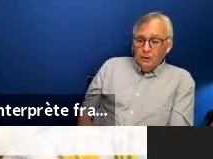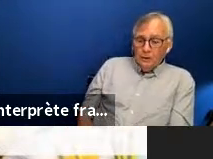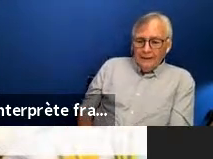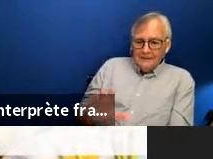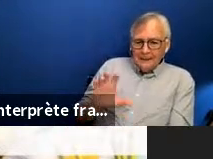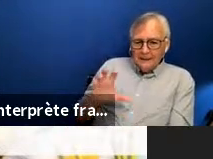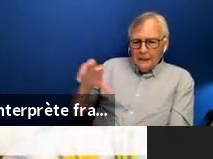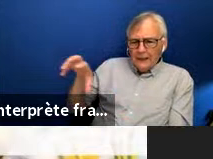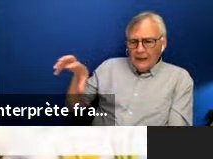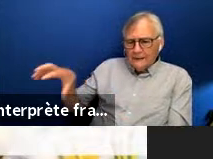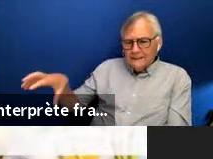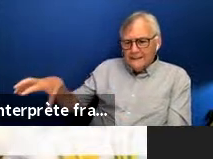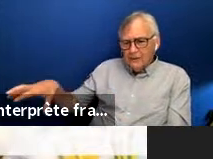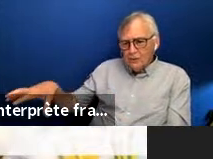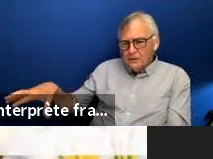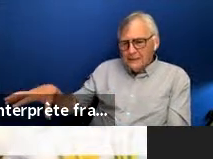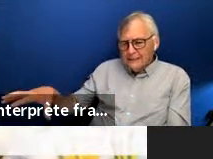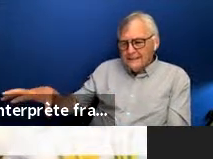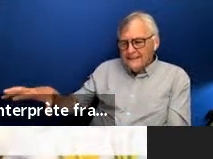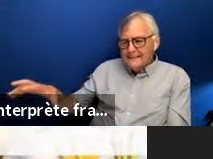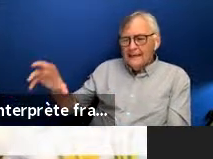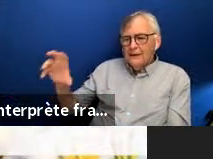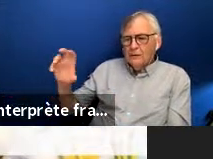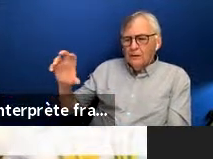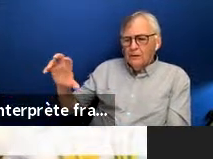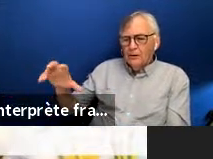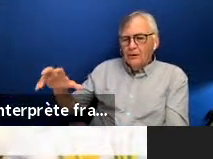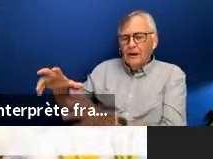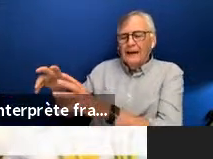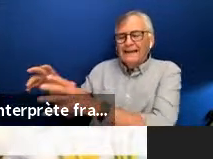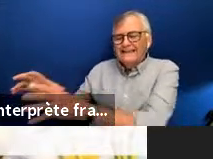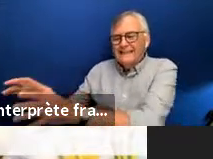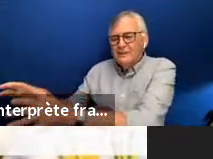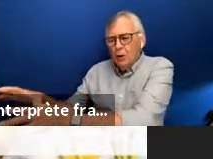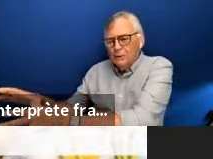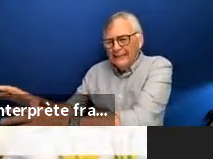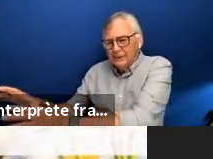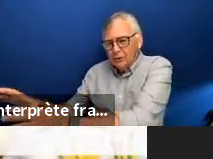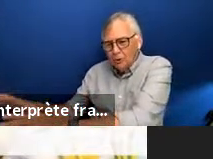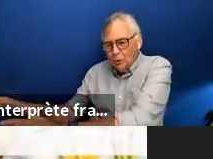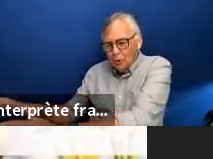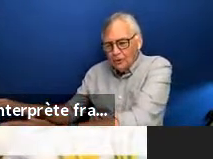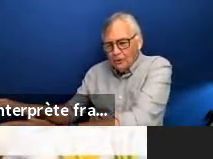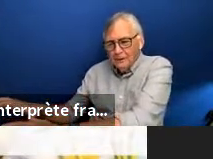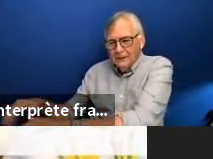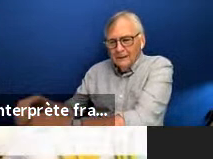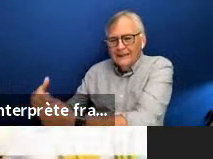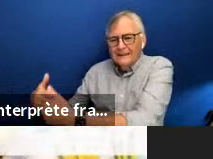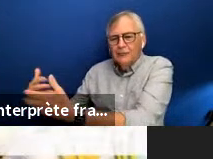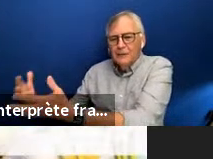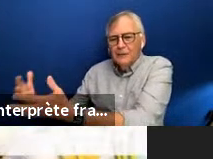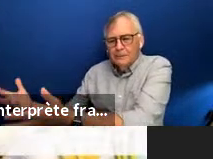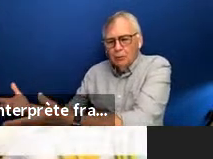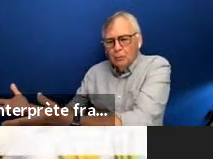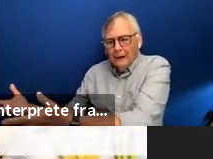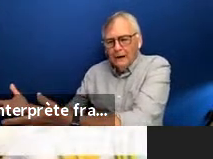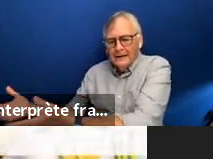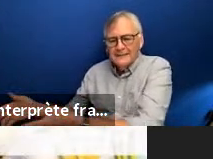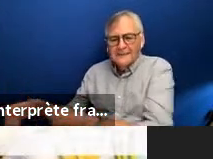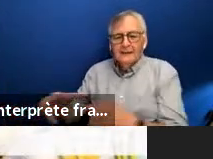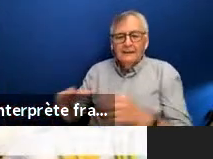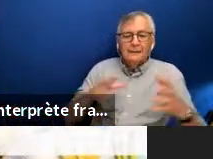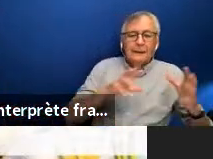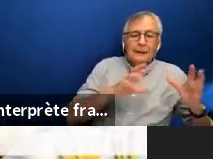Donc, il y avait la langue des signes utilisée à l'Institution des sourdes, qui est influencée beaucoup